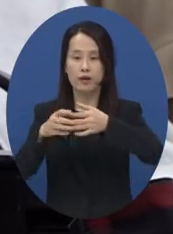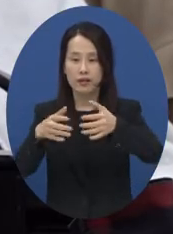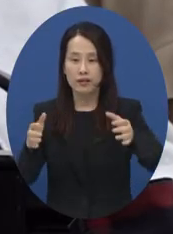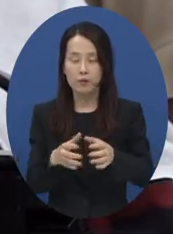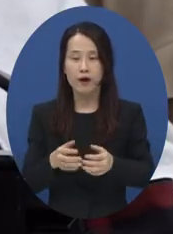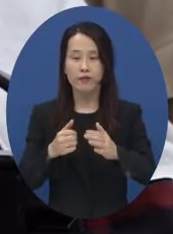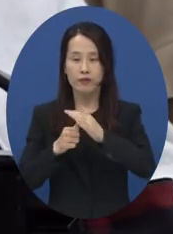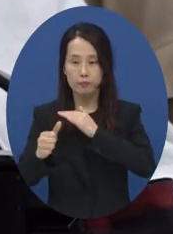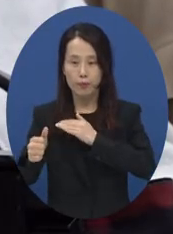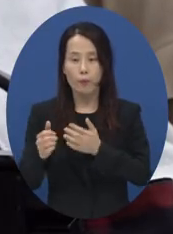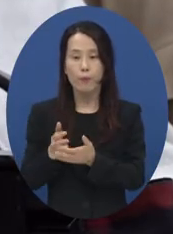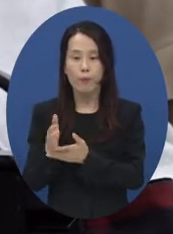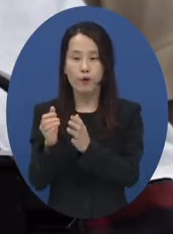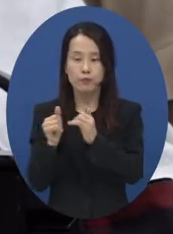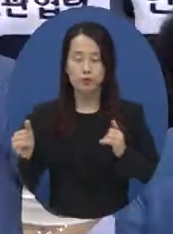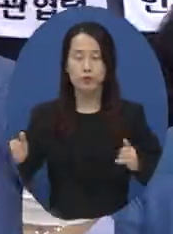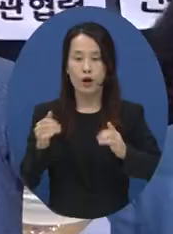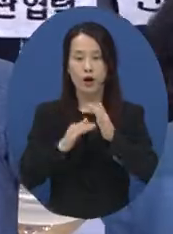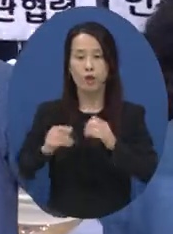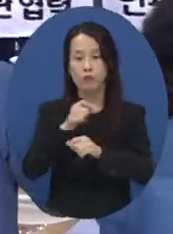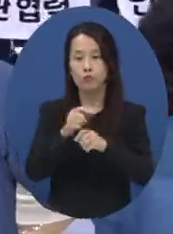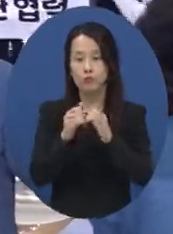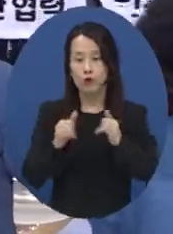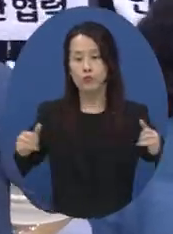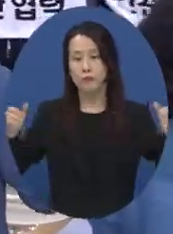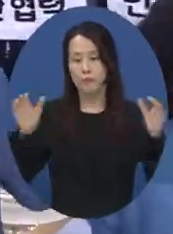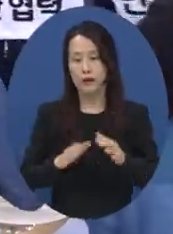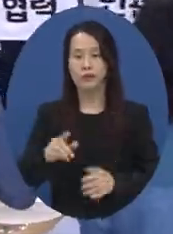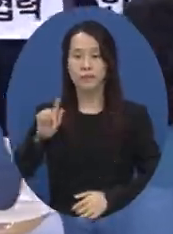시설 대표, 전문가, 공무원 등으로 구성된